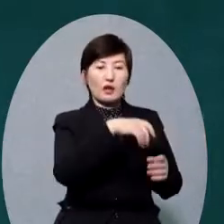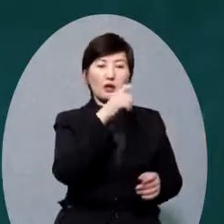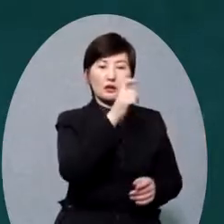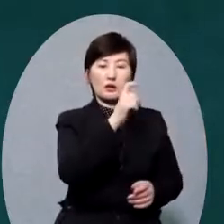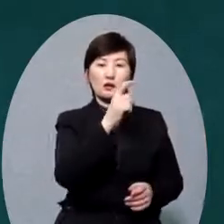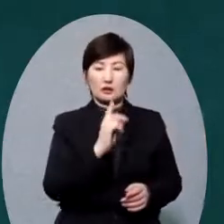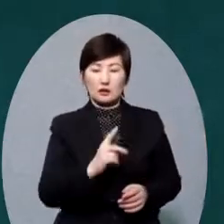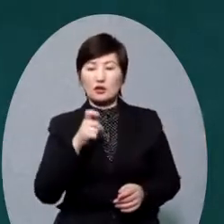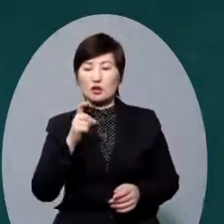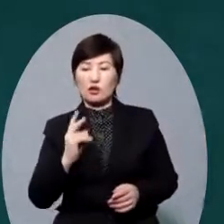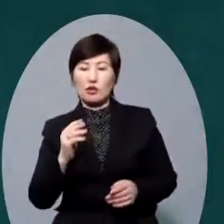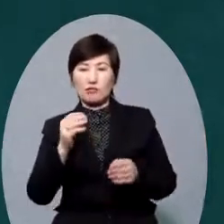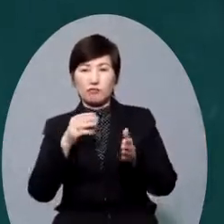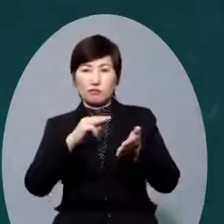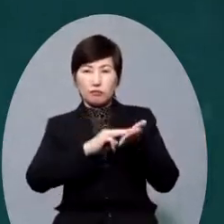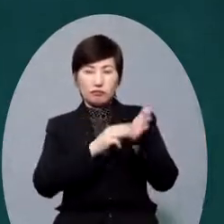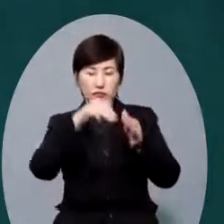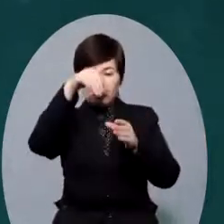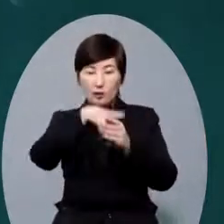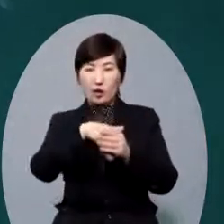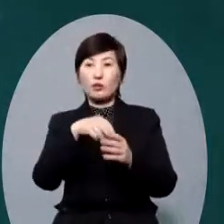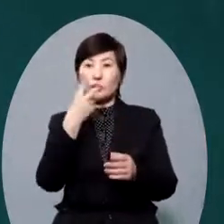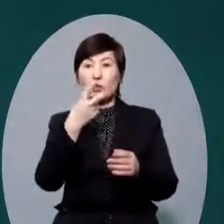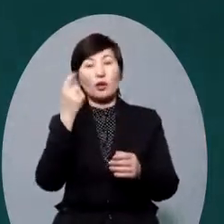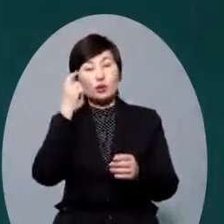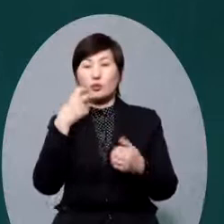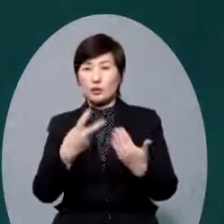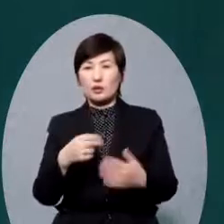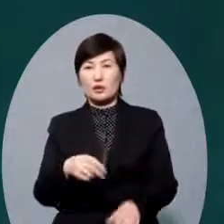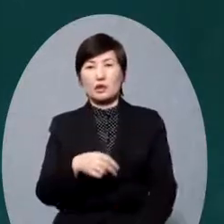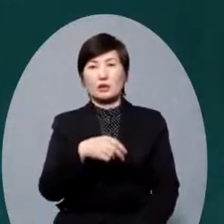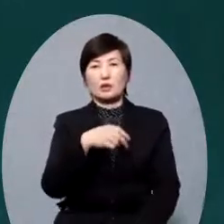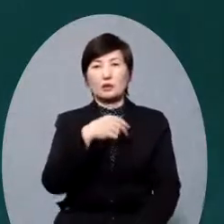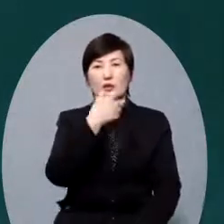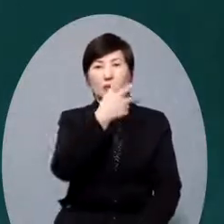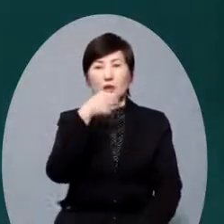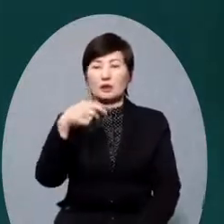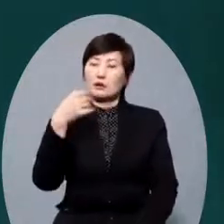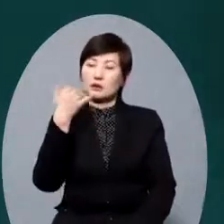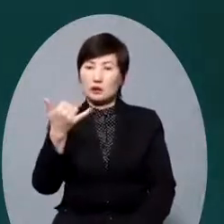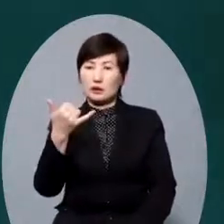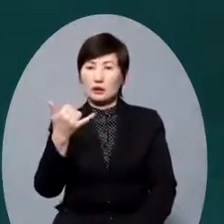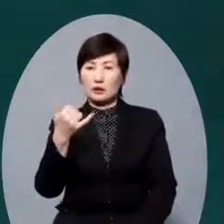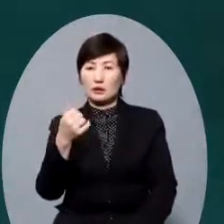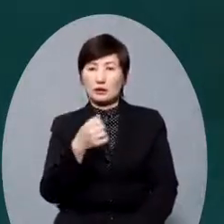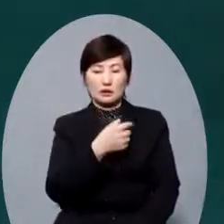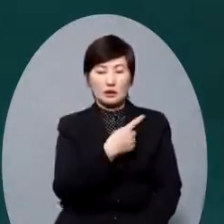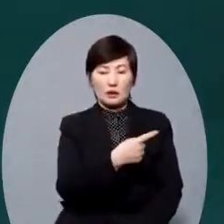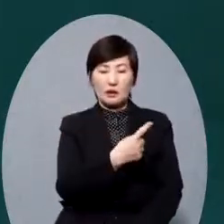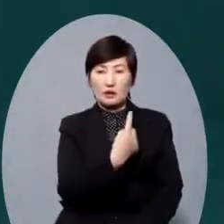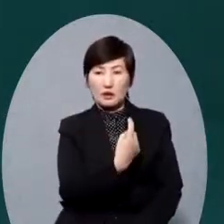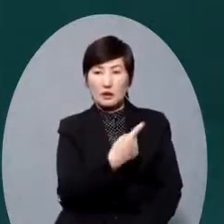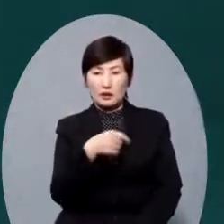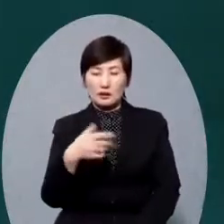x1-с x2. За 3-аас хасхам y, хуваатгам 1-ээс хасхам 5. За манай налалт